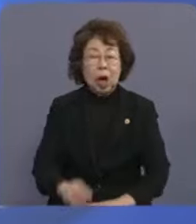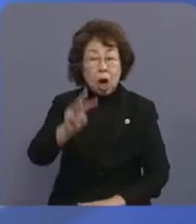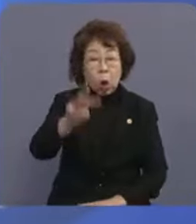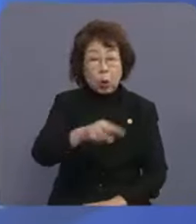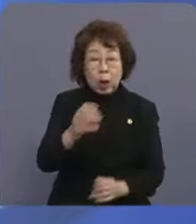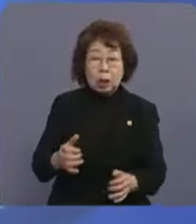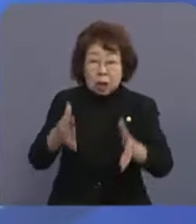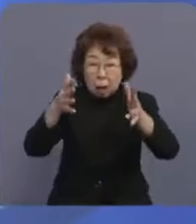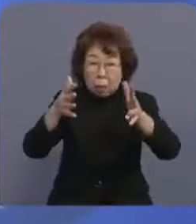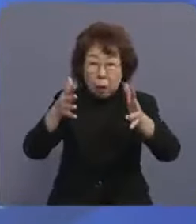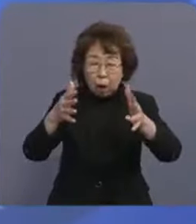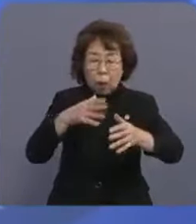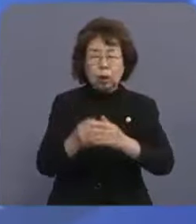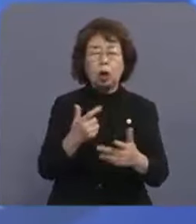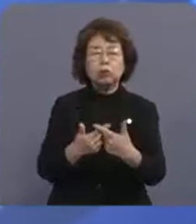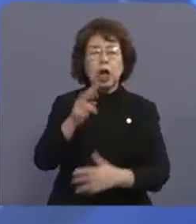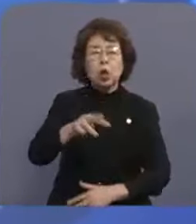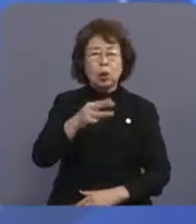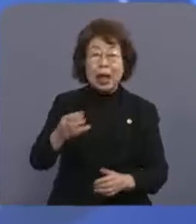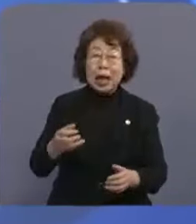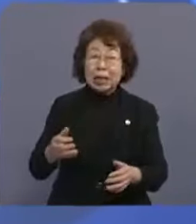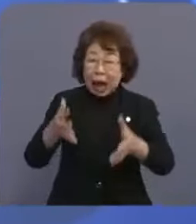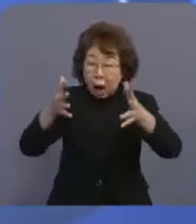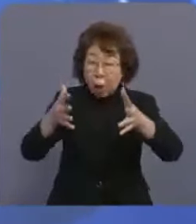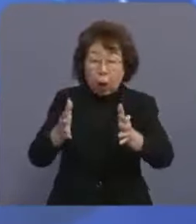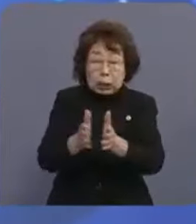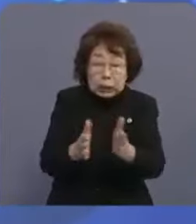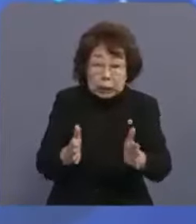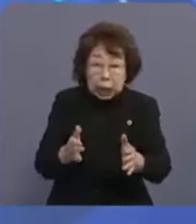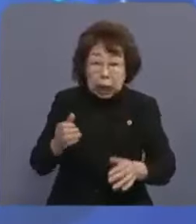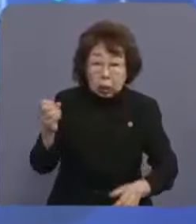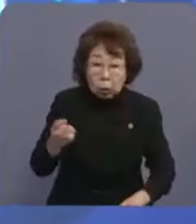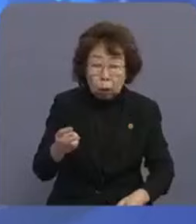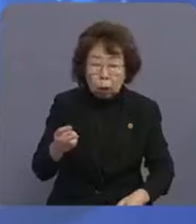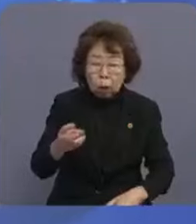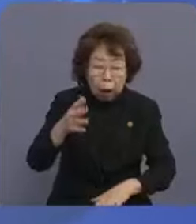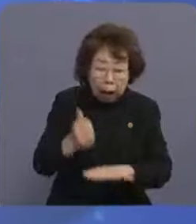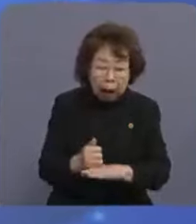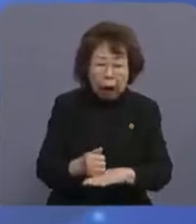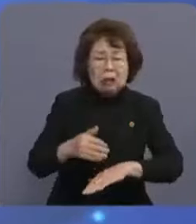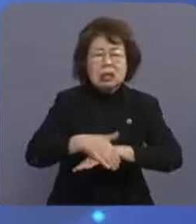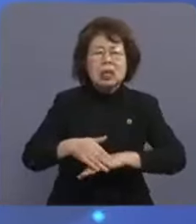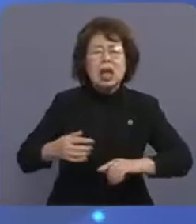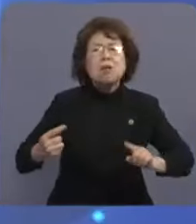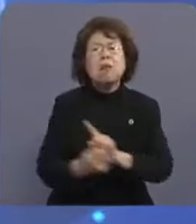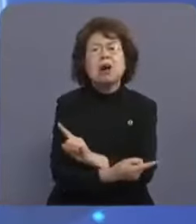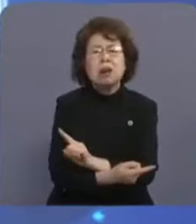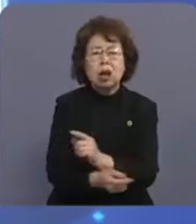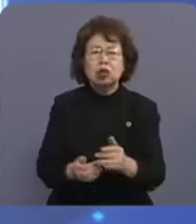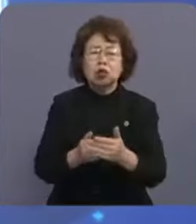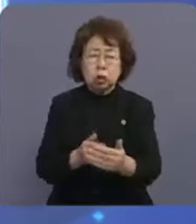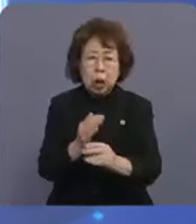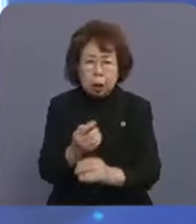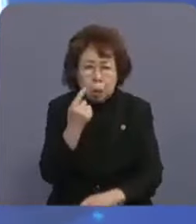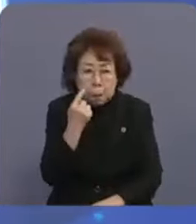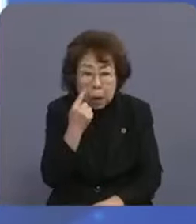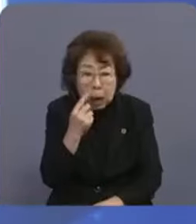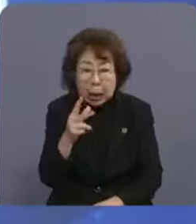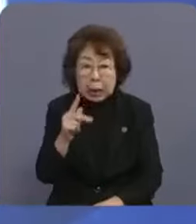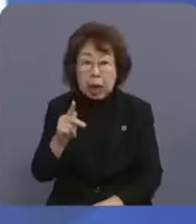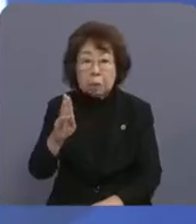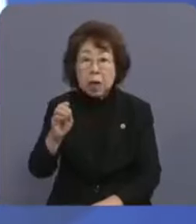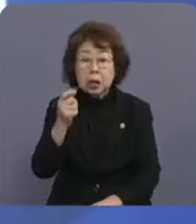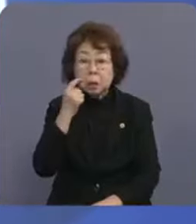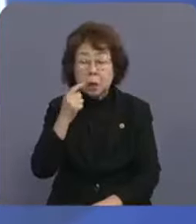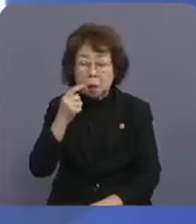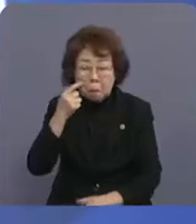롯데쇼핑이 지지부진했던 부산 롯데타워 공사를 시작하자마자 또다시 설계 변경을 추진하고 있는 사실이 저희 KBS 취재